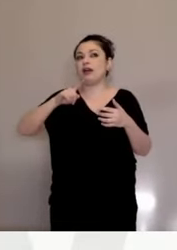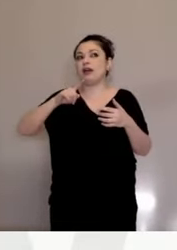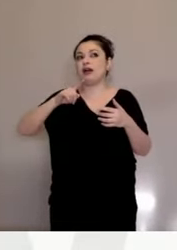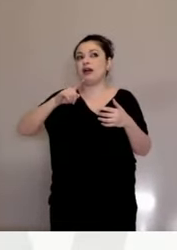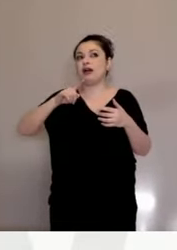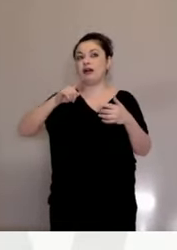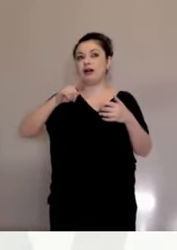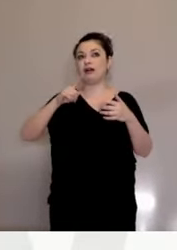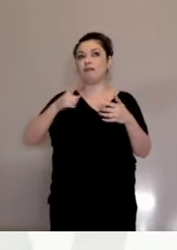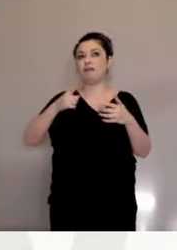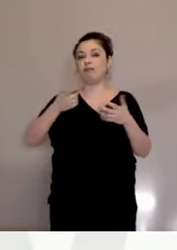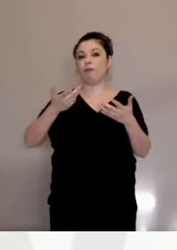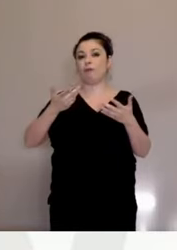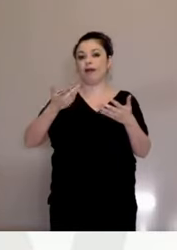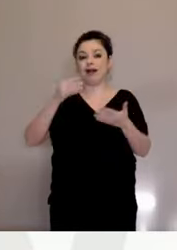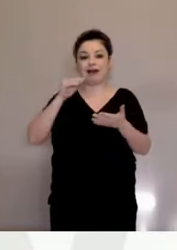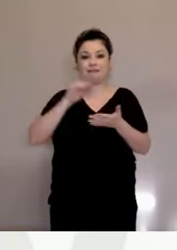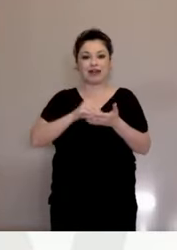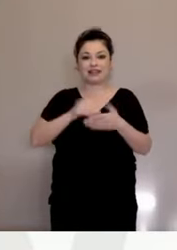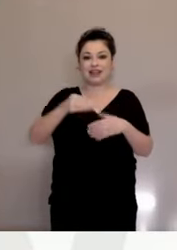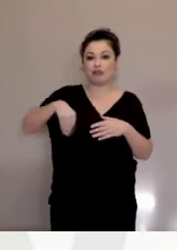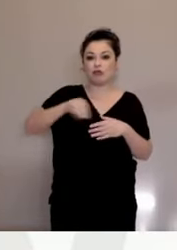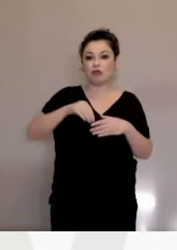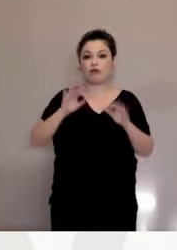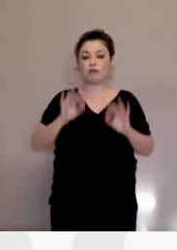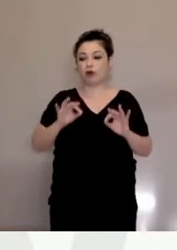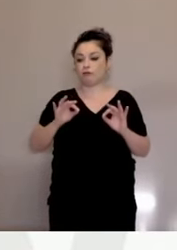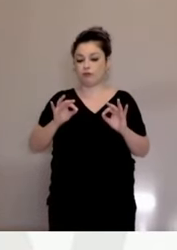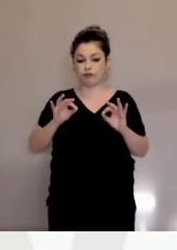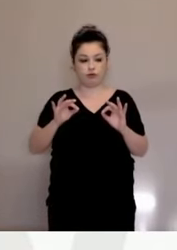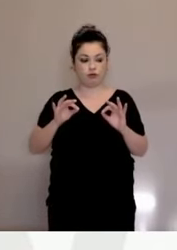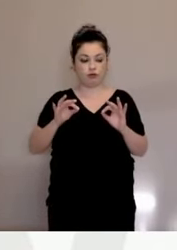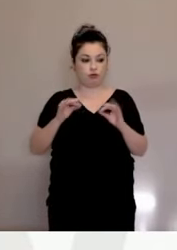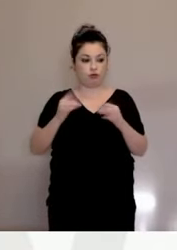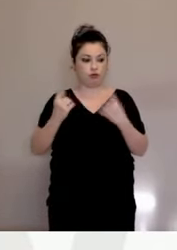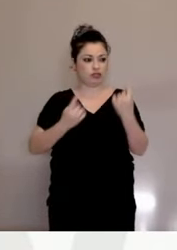ma siamo in una enorme